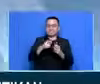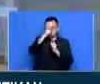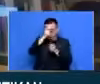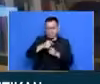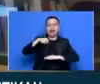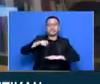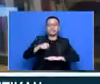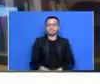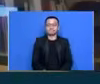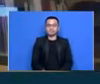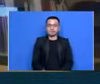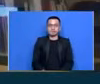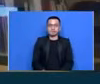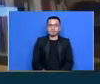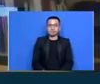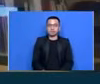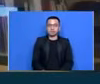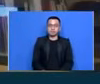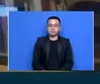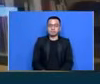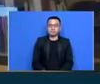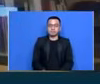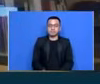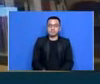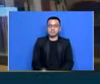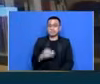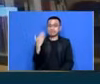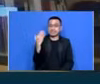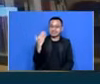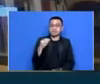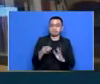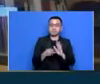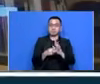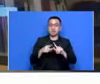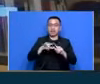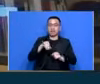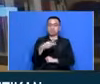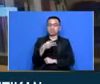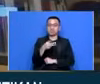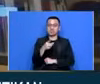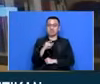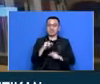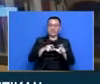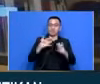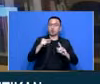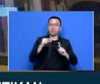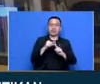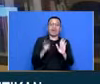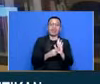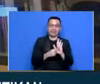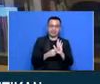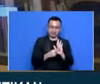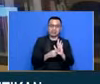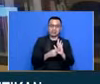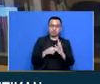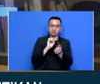Hakim apa yang disampaikan Majelis Ya apa yang dibacakan majelis itu berbeda dengan apa yang tertulis di dalam